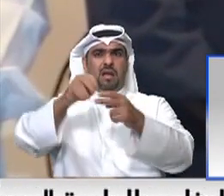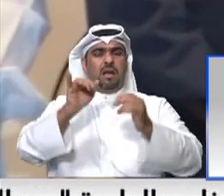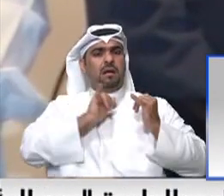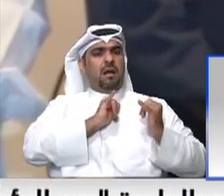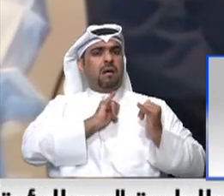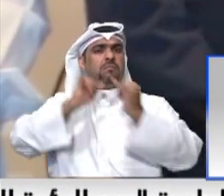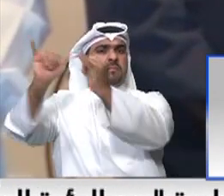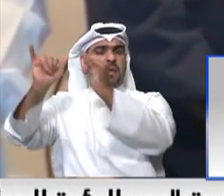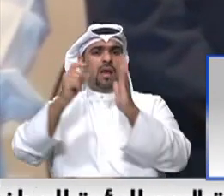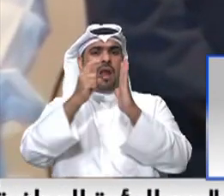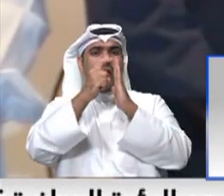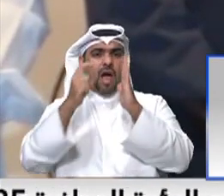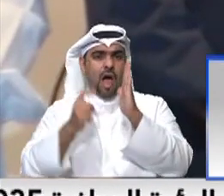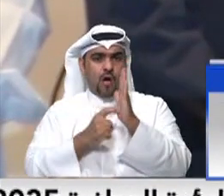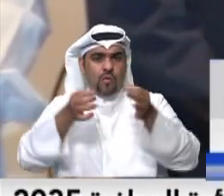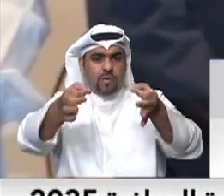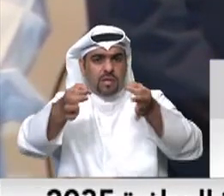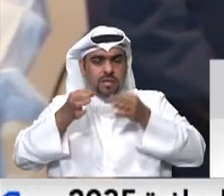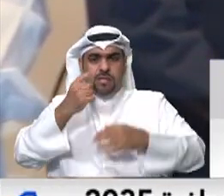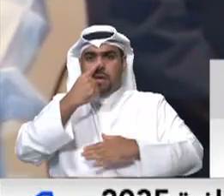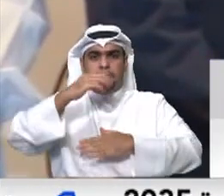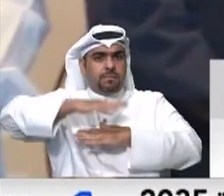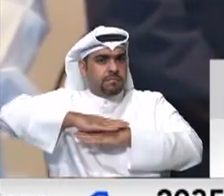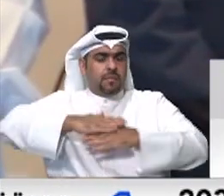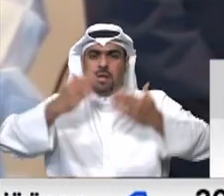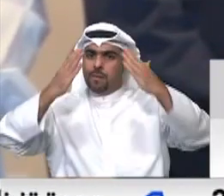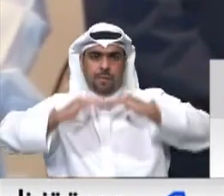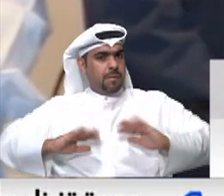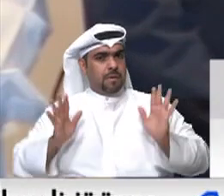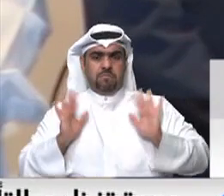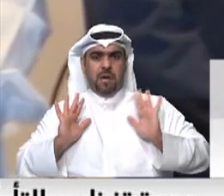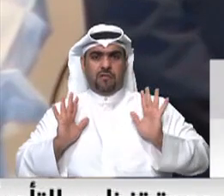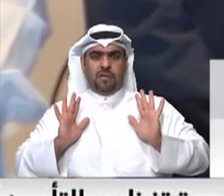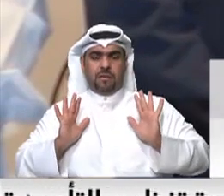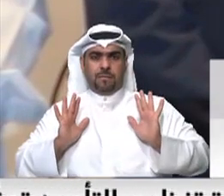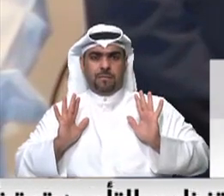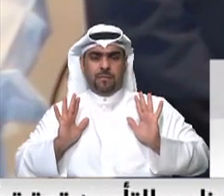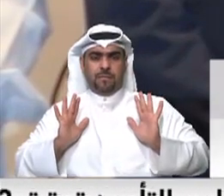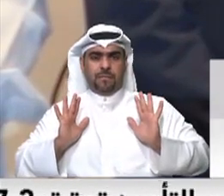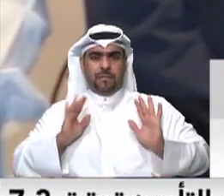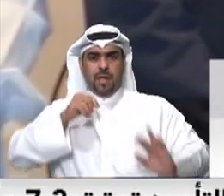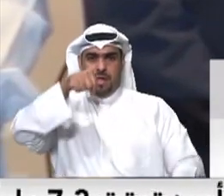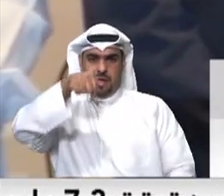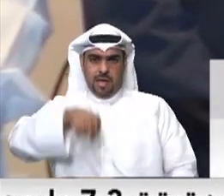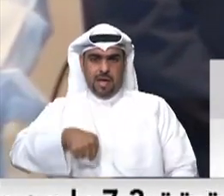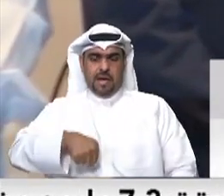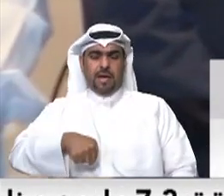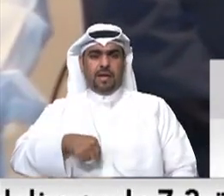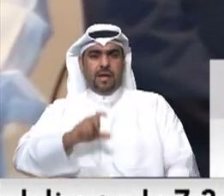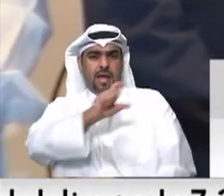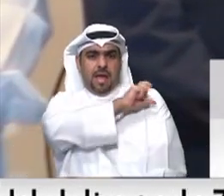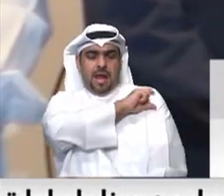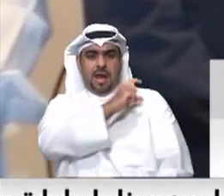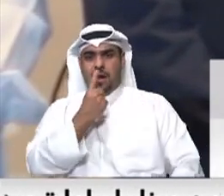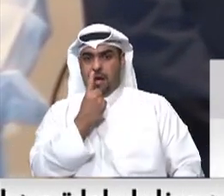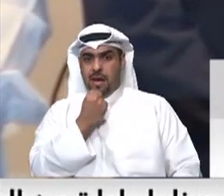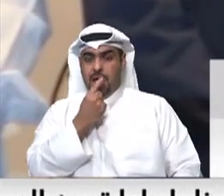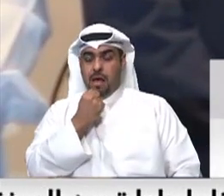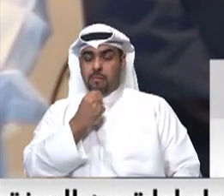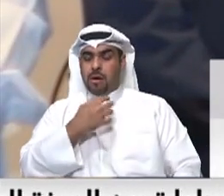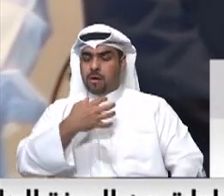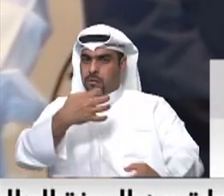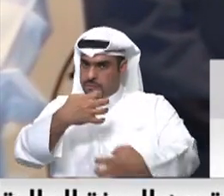وكل القوانين والاتفاقيات والأعراف الدولية، وتعبر عن استنكارها لاستمرار